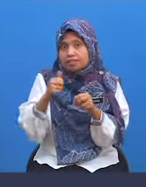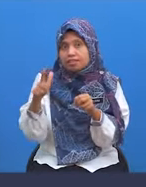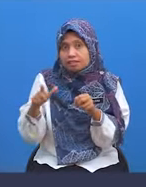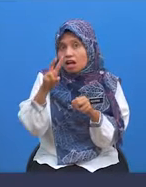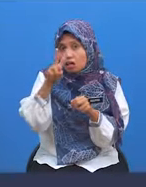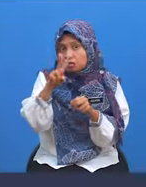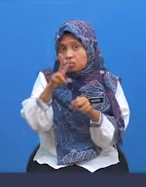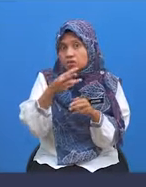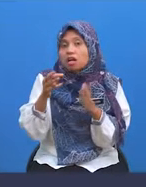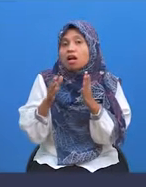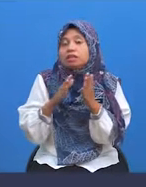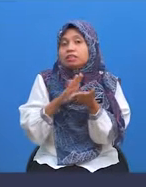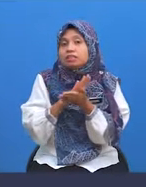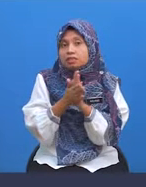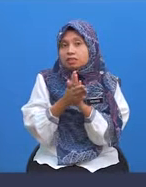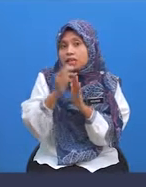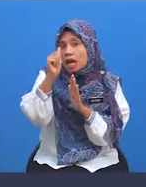ialah 2.